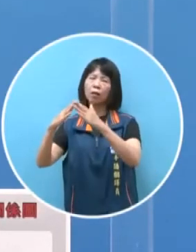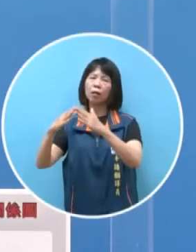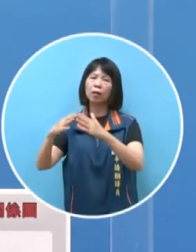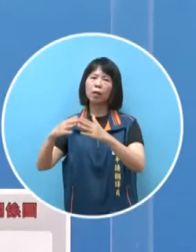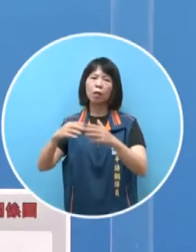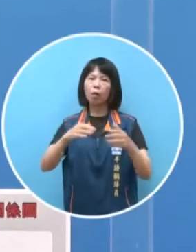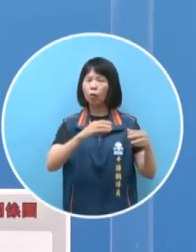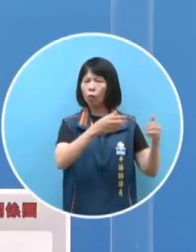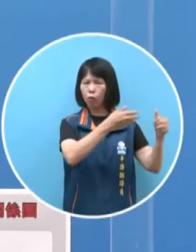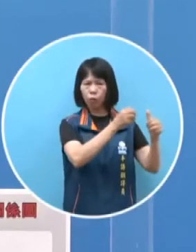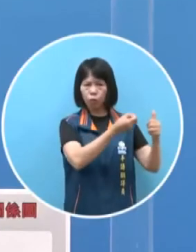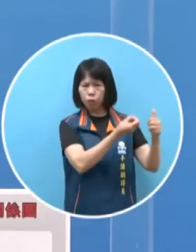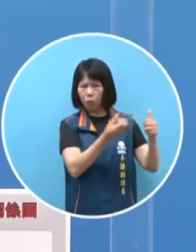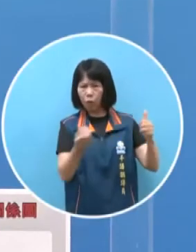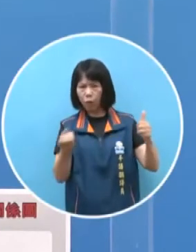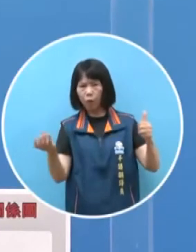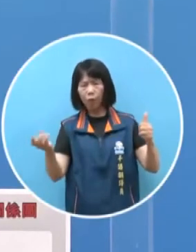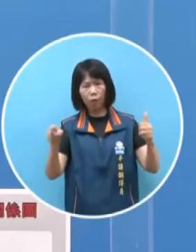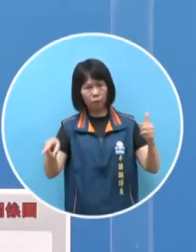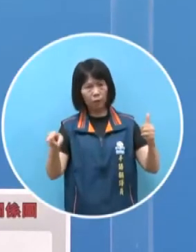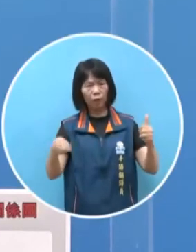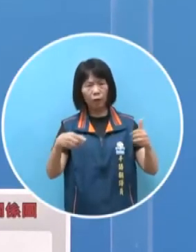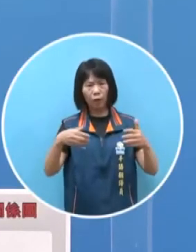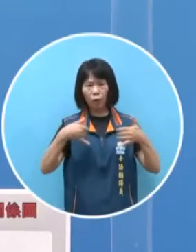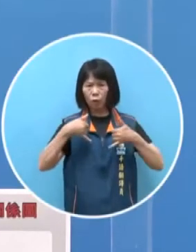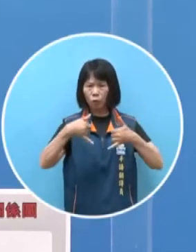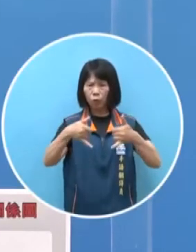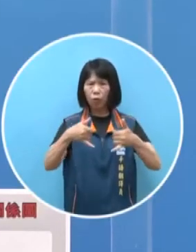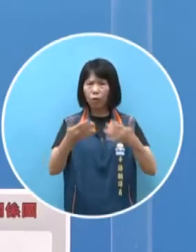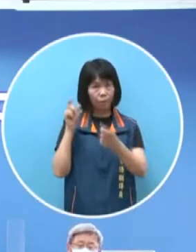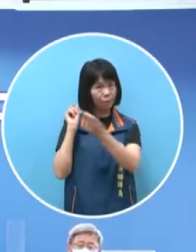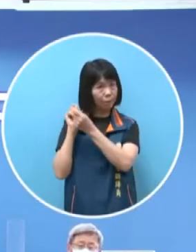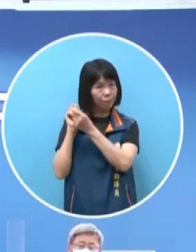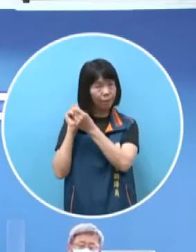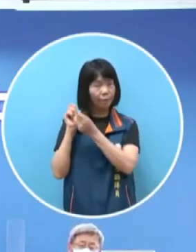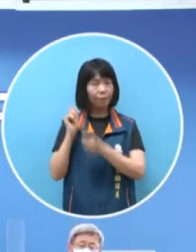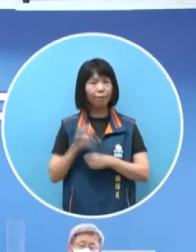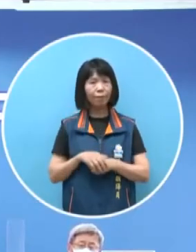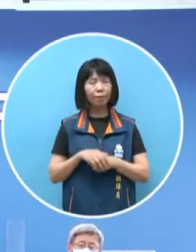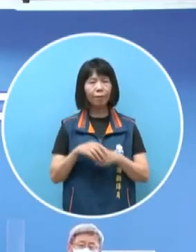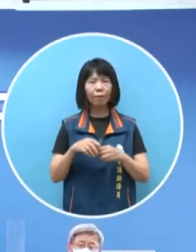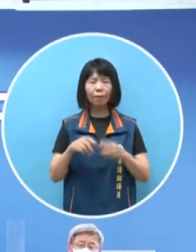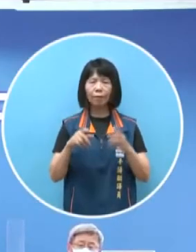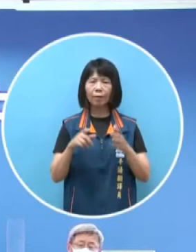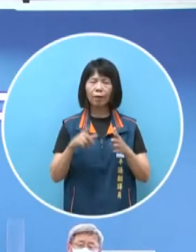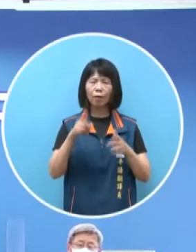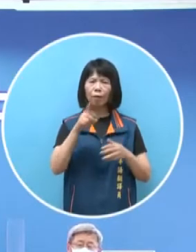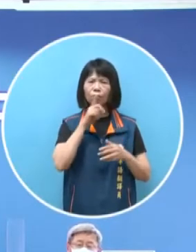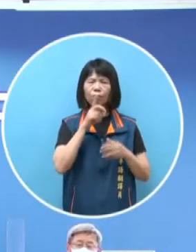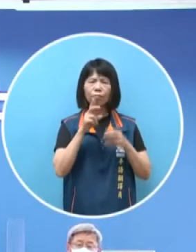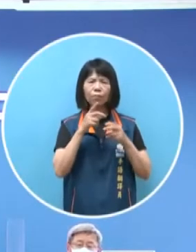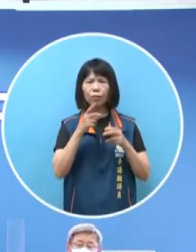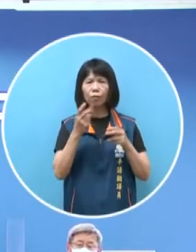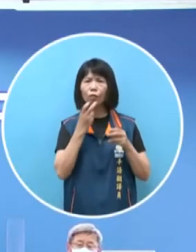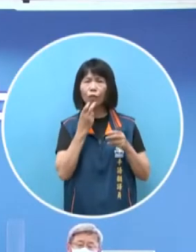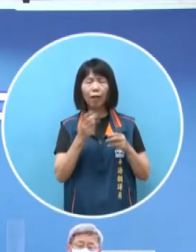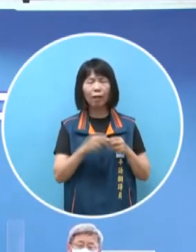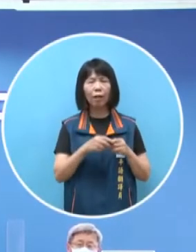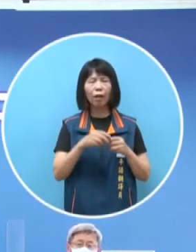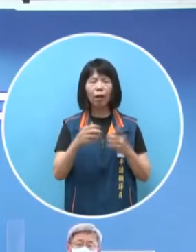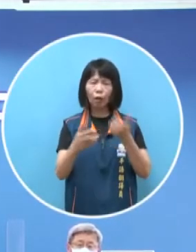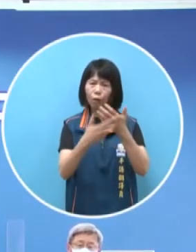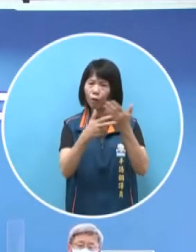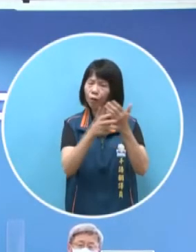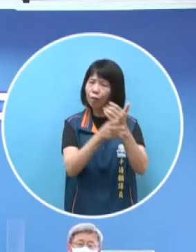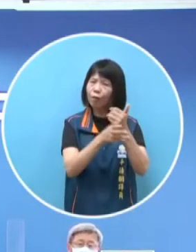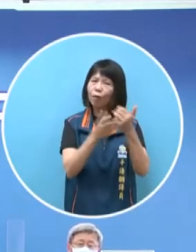个联动性的，所以这确诊的路径是很清楚的。 社会处长陈家富在记者会上说明，目前花